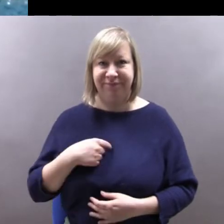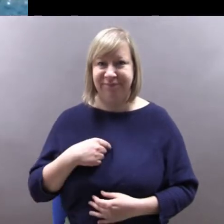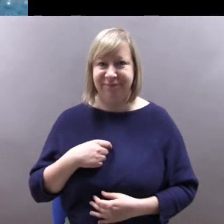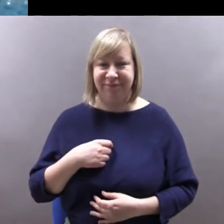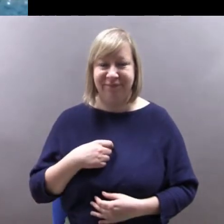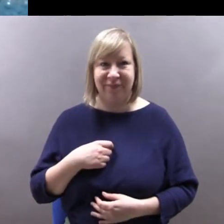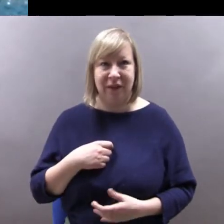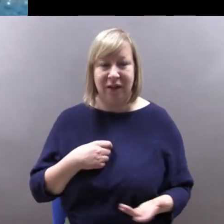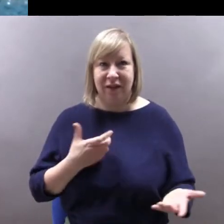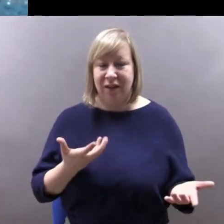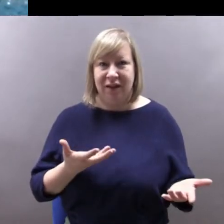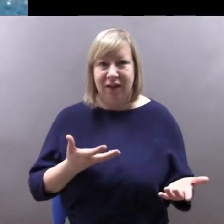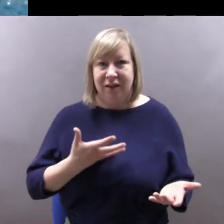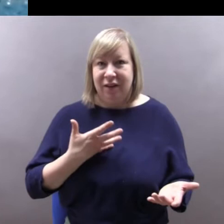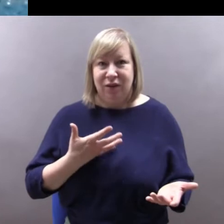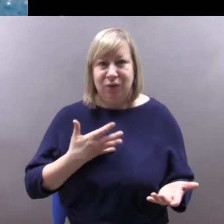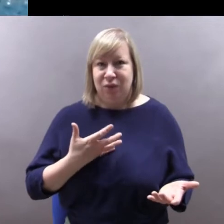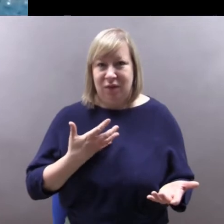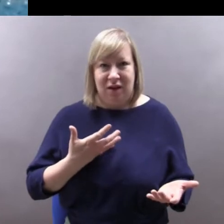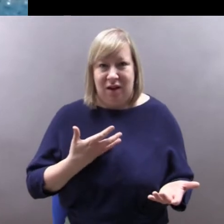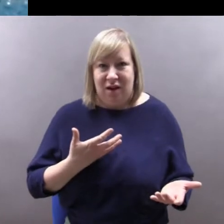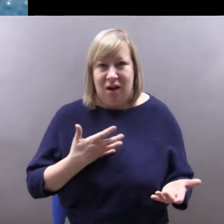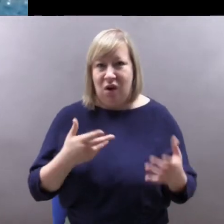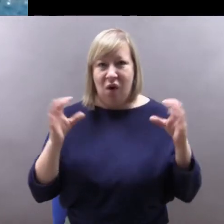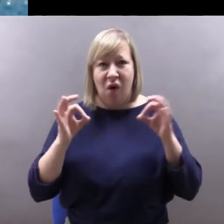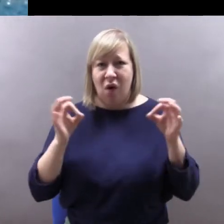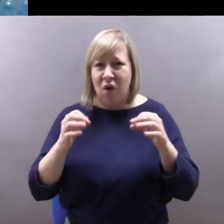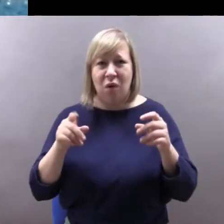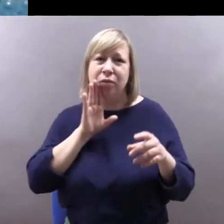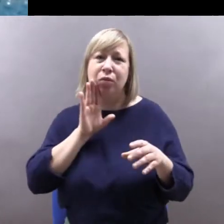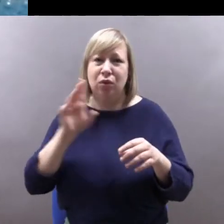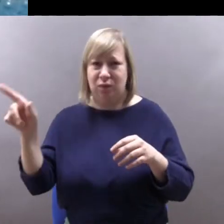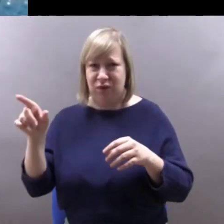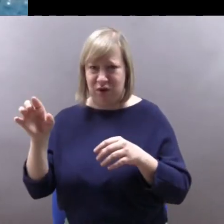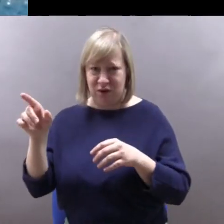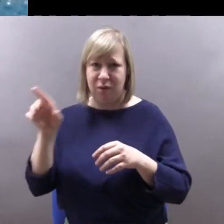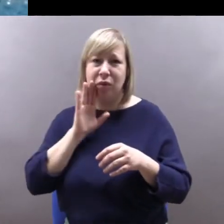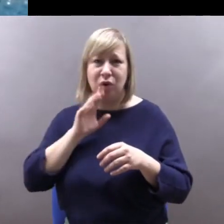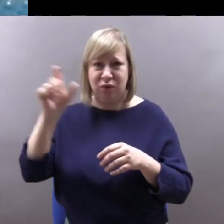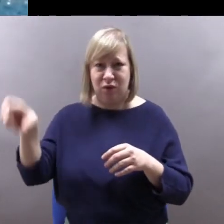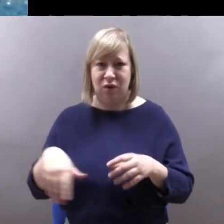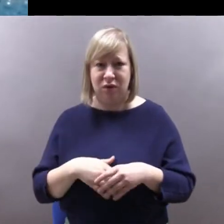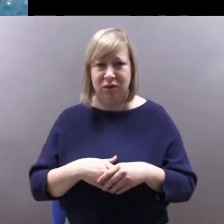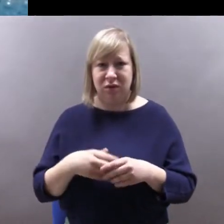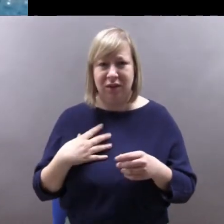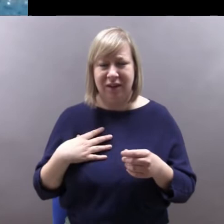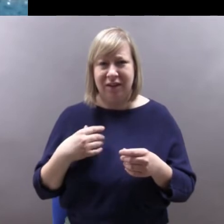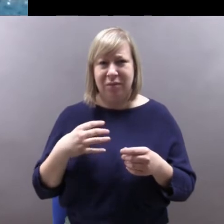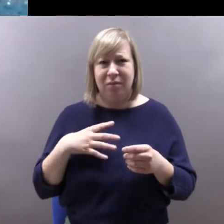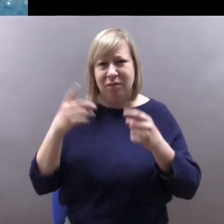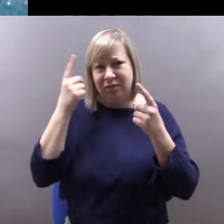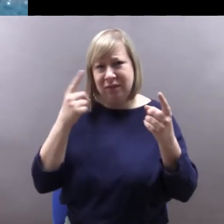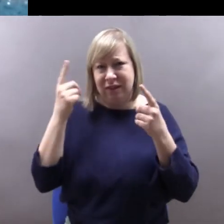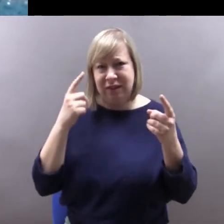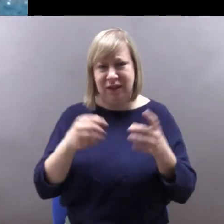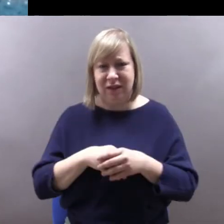jakby mnie to zażenowało, ona już w ogóle się czuła taka zażenowana. I w ogóle